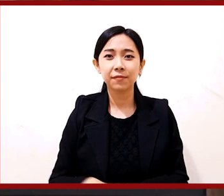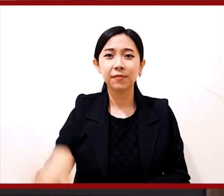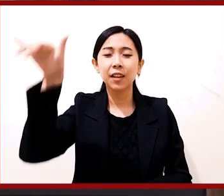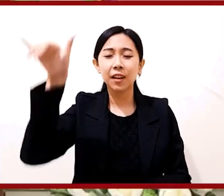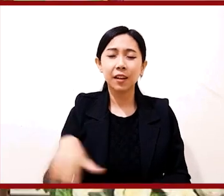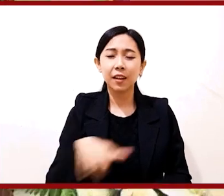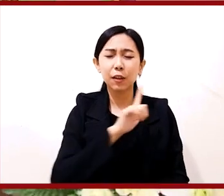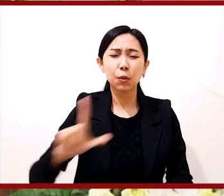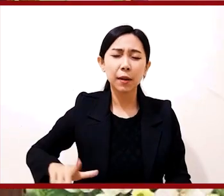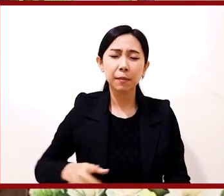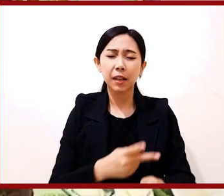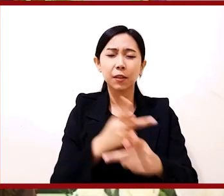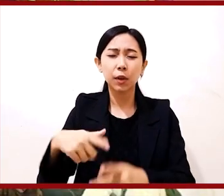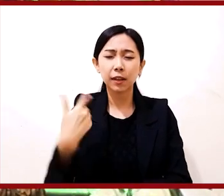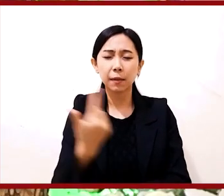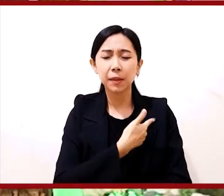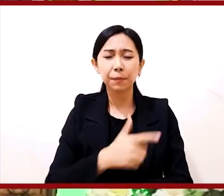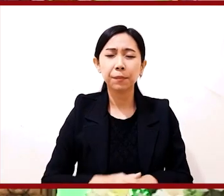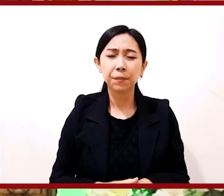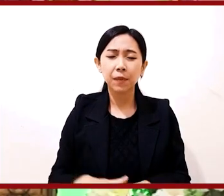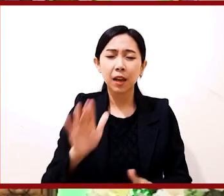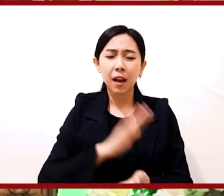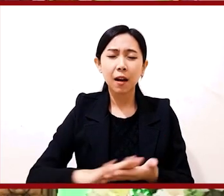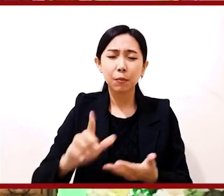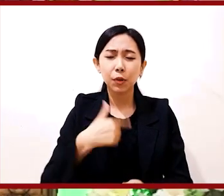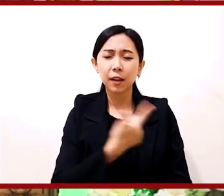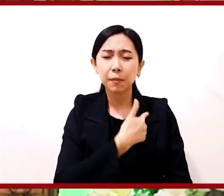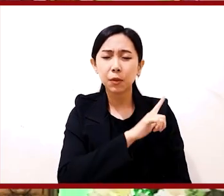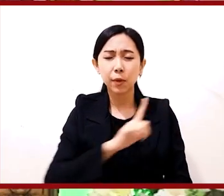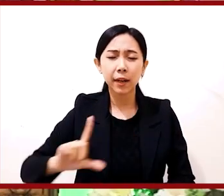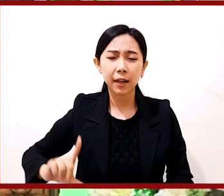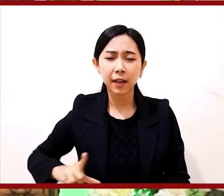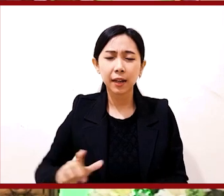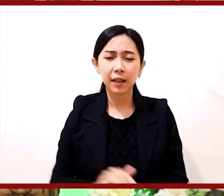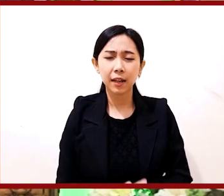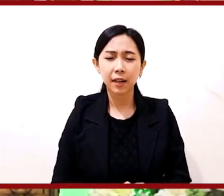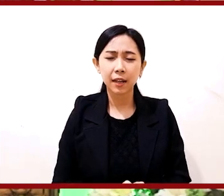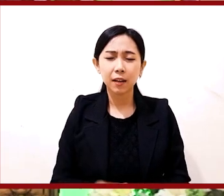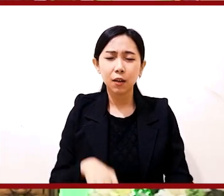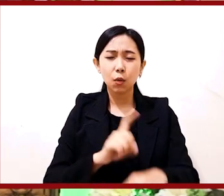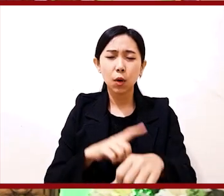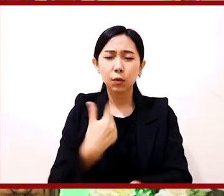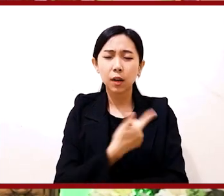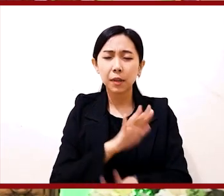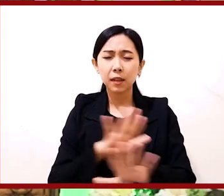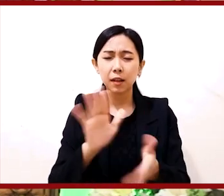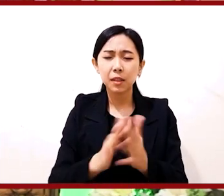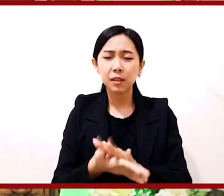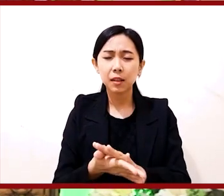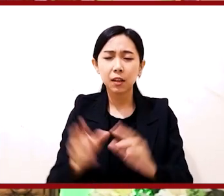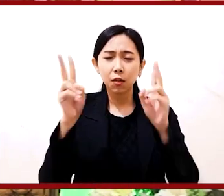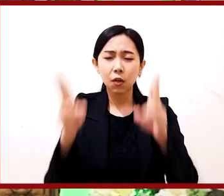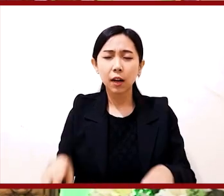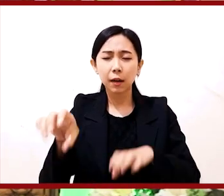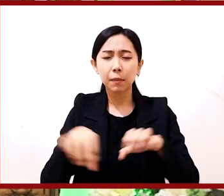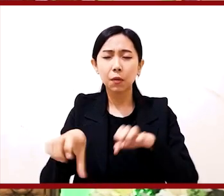Ya Tuhan, perlindungan kami. Ampuni kami Tuhan, ketika kami tak menjadi pelaku